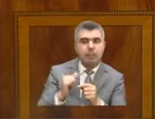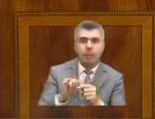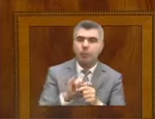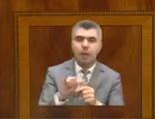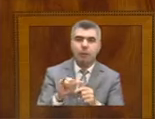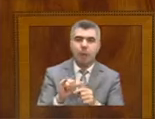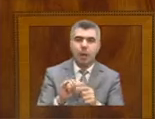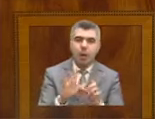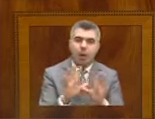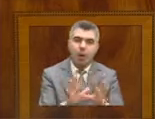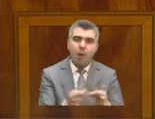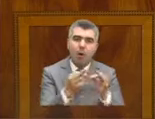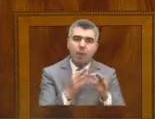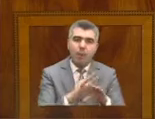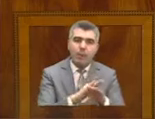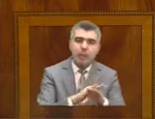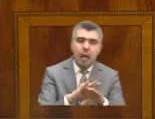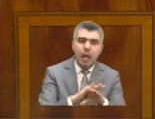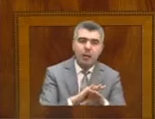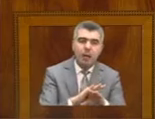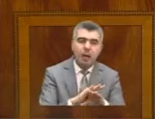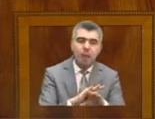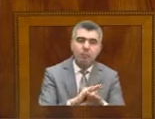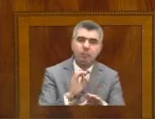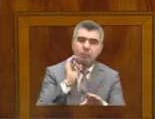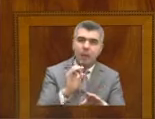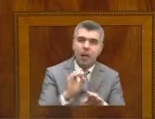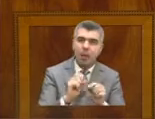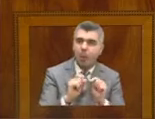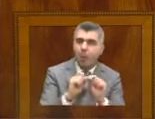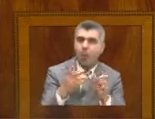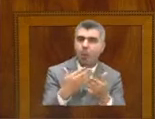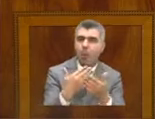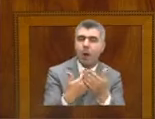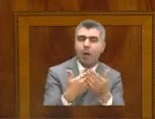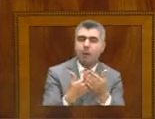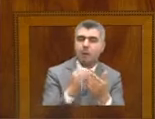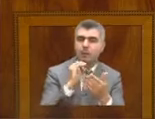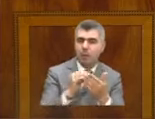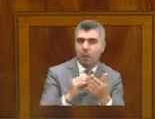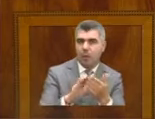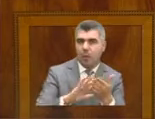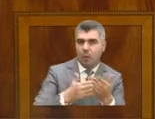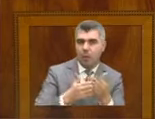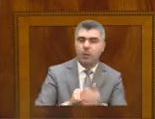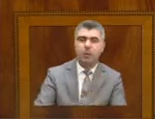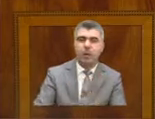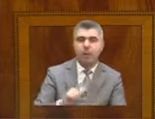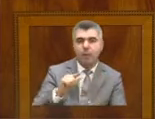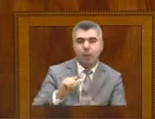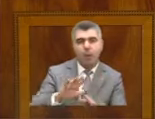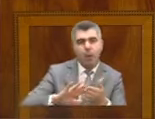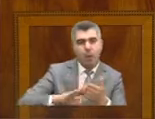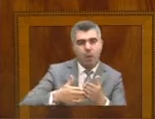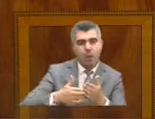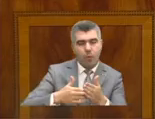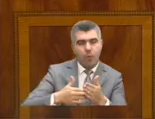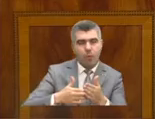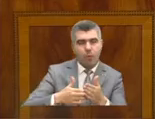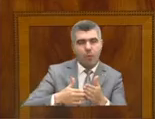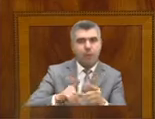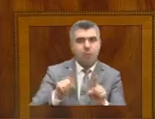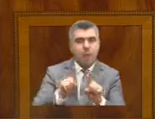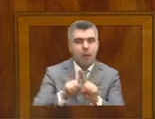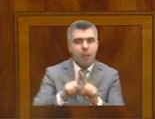يرتكز على سياسات وعلى قرارات عمومية عملية واضحة الأهداف والأولويات وبشكل